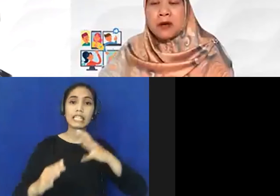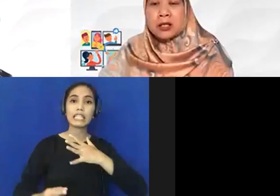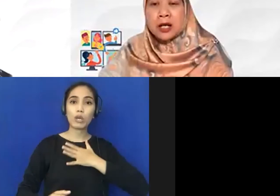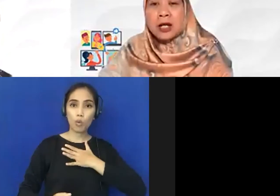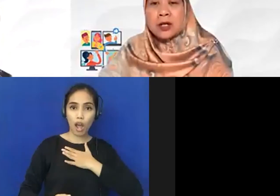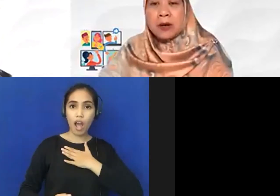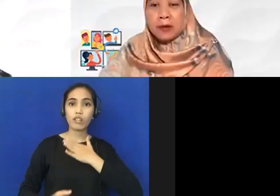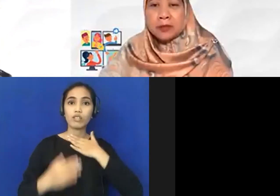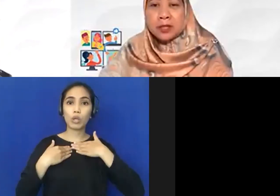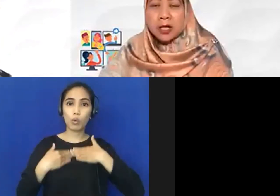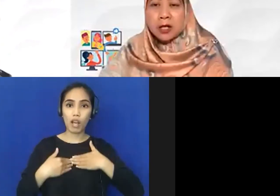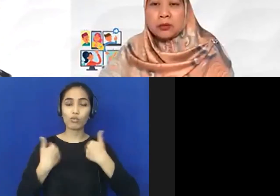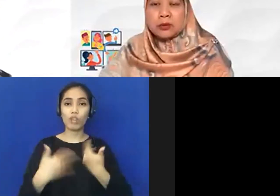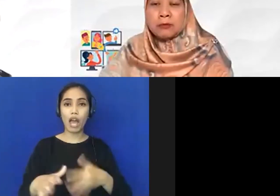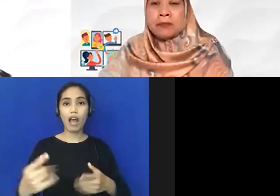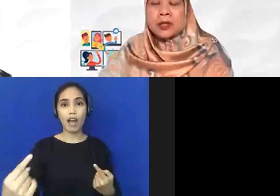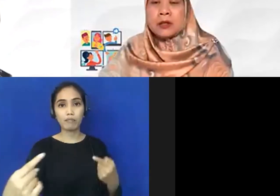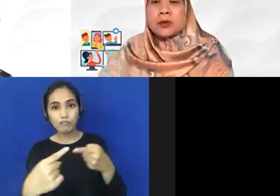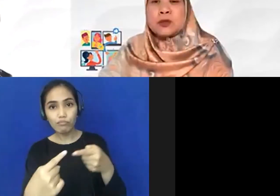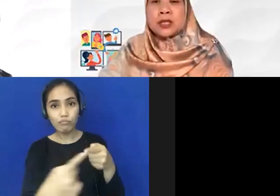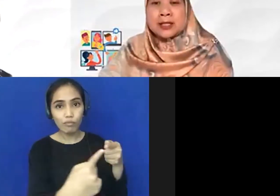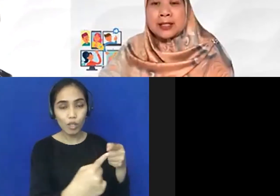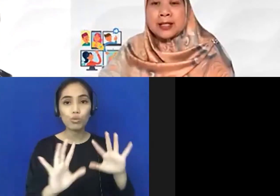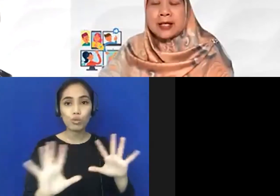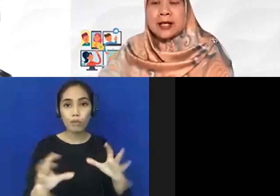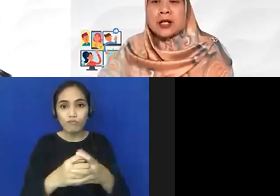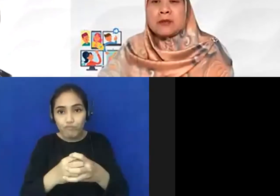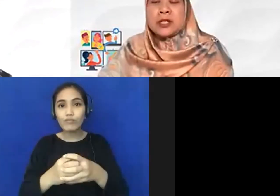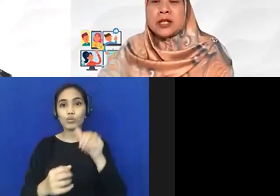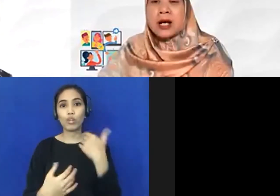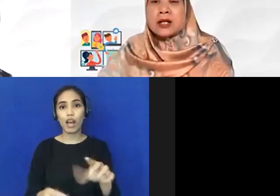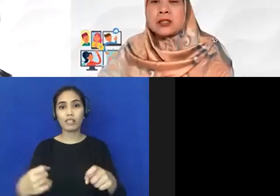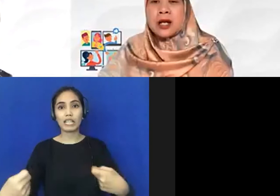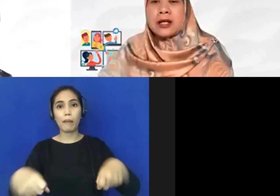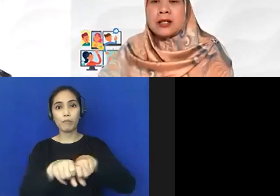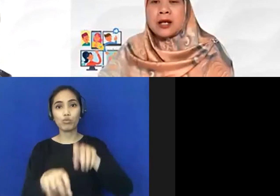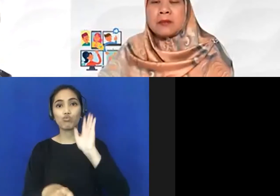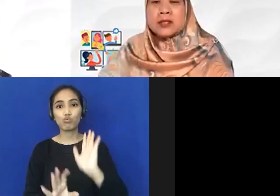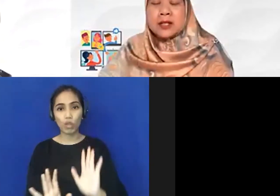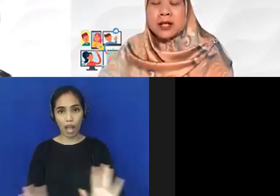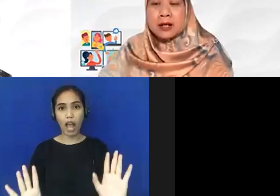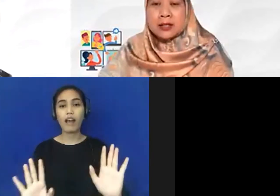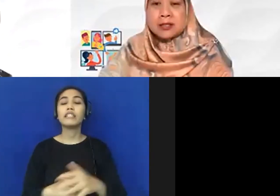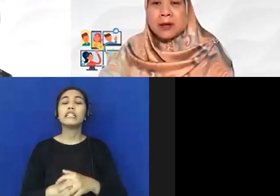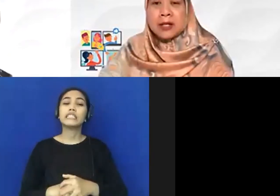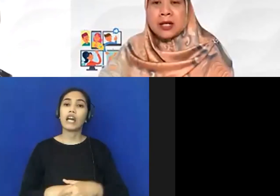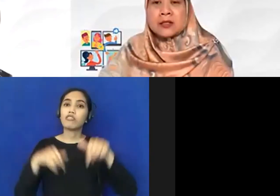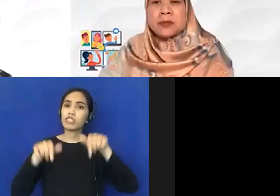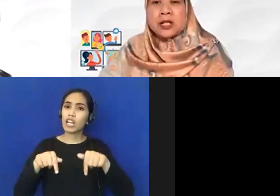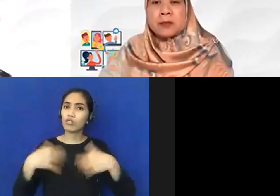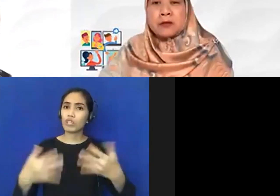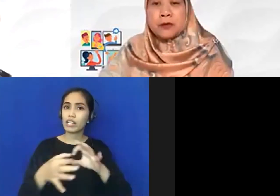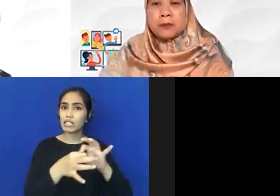bisa dimanfaatkan oleh Bapak Ibu sekalian untuk berkonsultasi. Kemudian sekarang ini kami sedang kerjasama